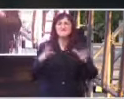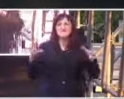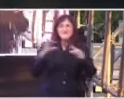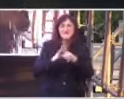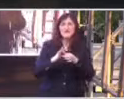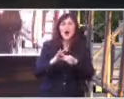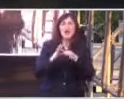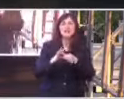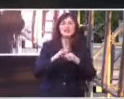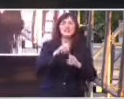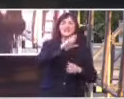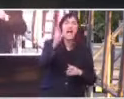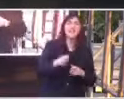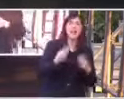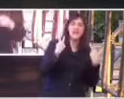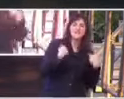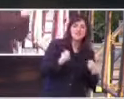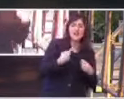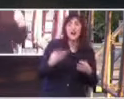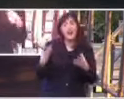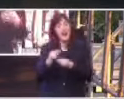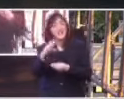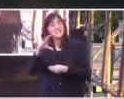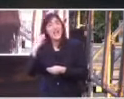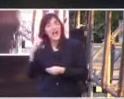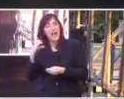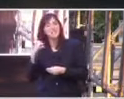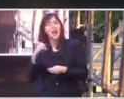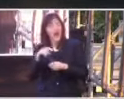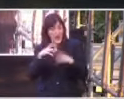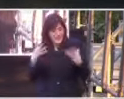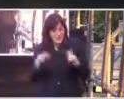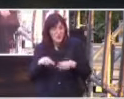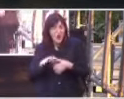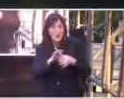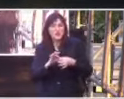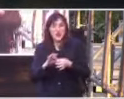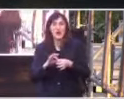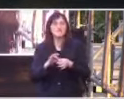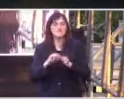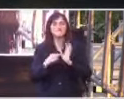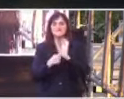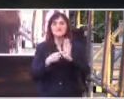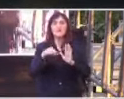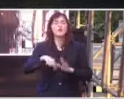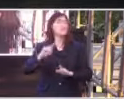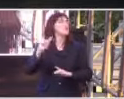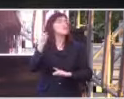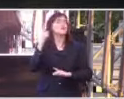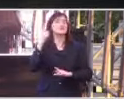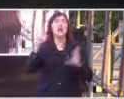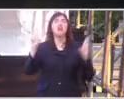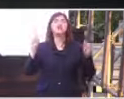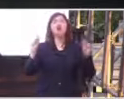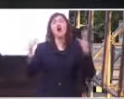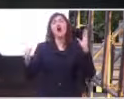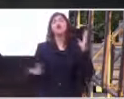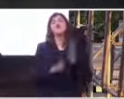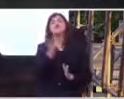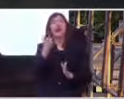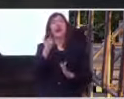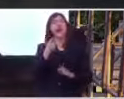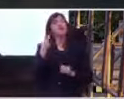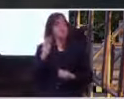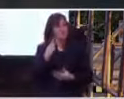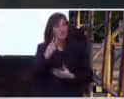Calenda hanno rappresentato L'unica novità incredibile di questa campagna elettorale e